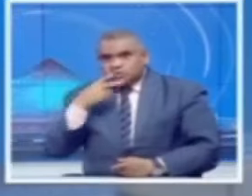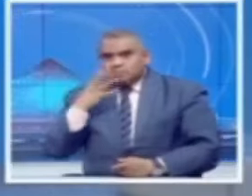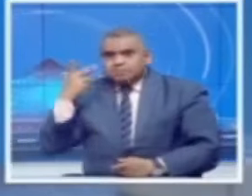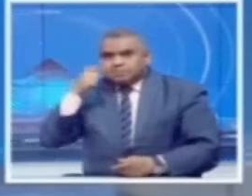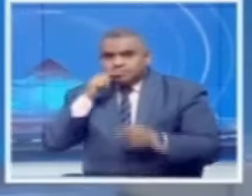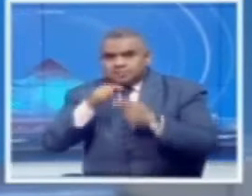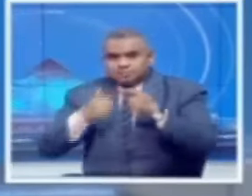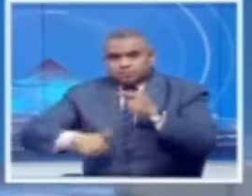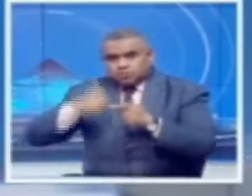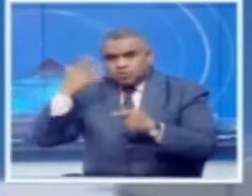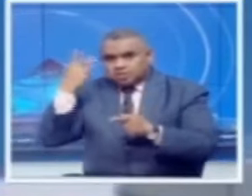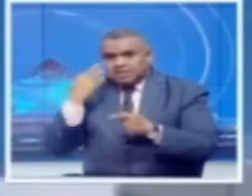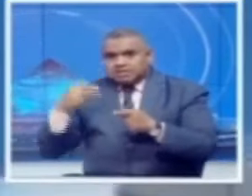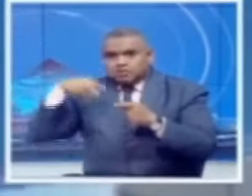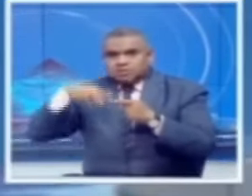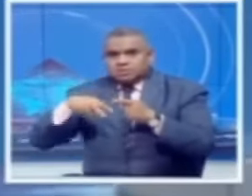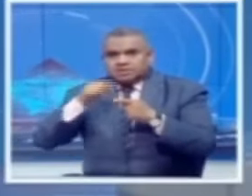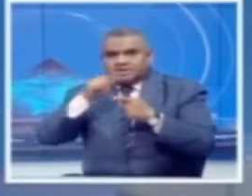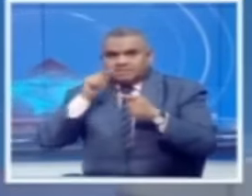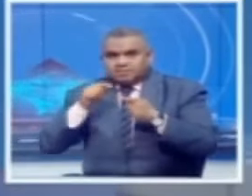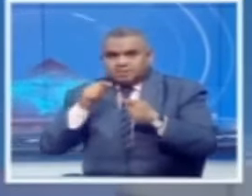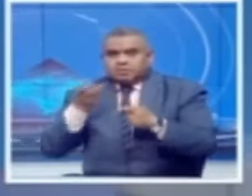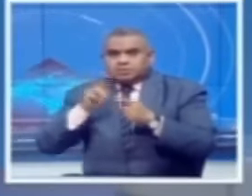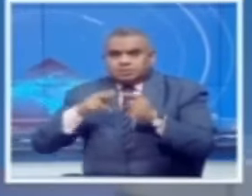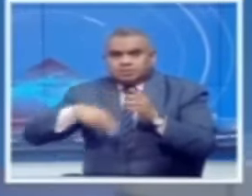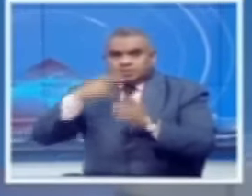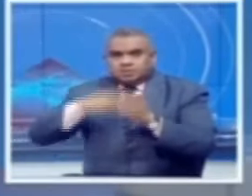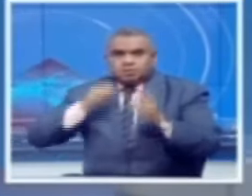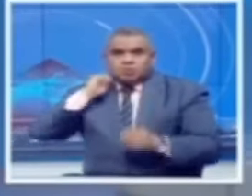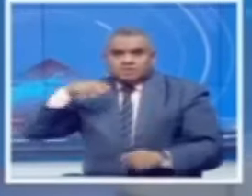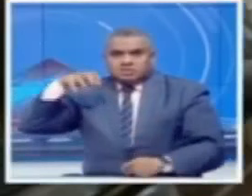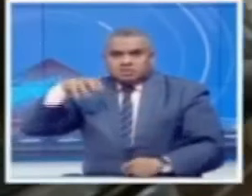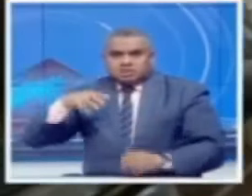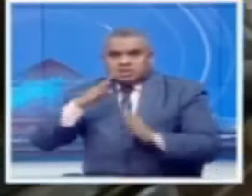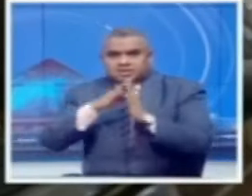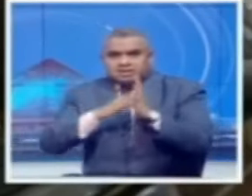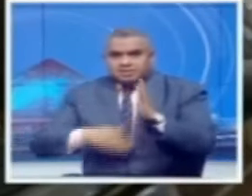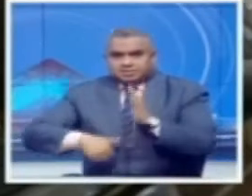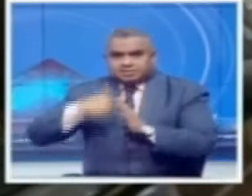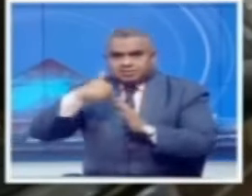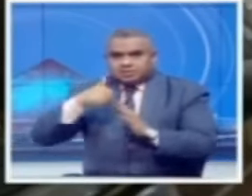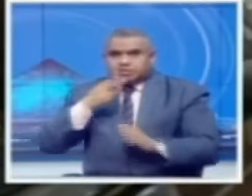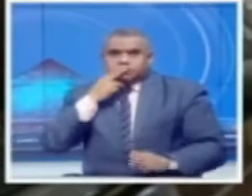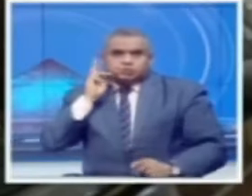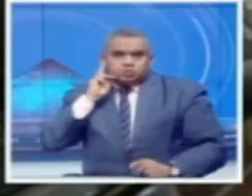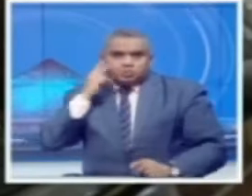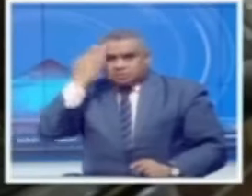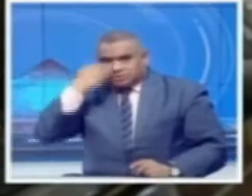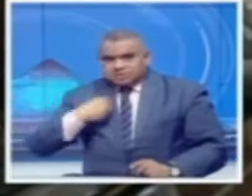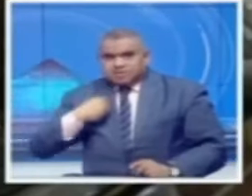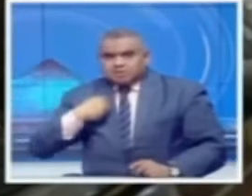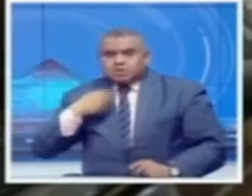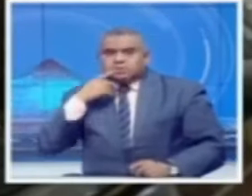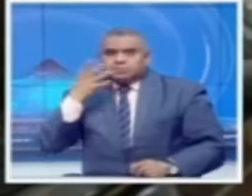2021-2022 بنسبة نجاح 83%، كما اعتمد محافظ القاهرة نتيجة امتحانات الصم وضعاف